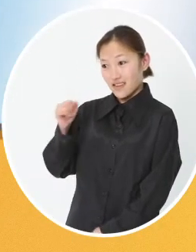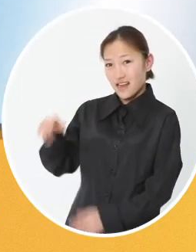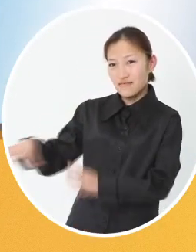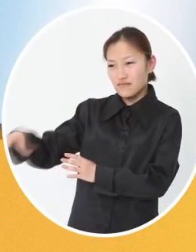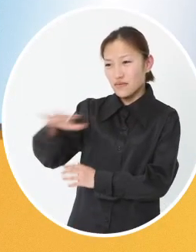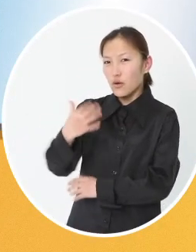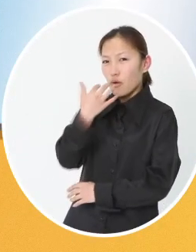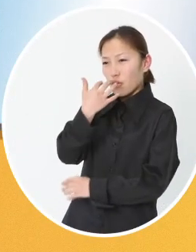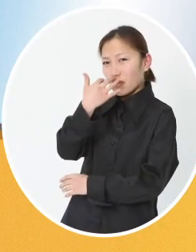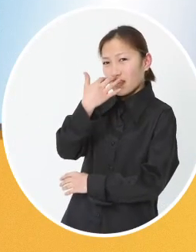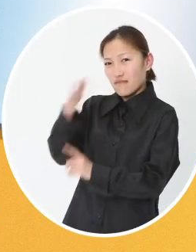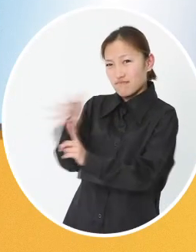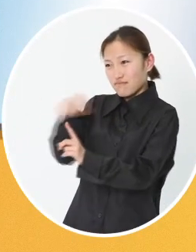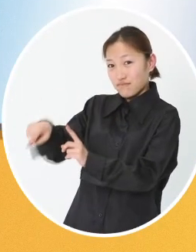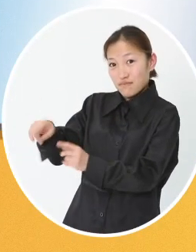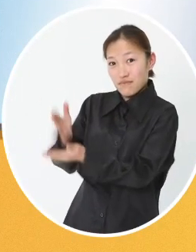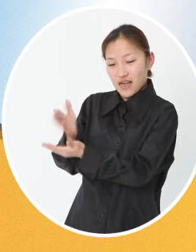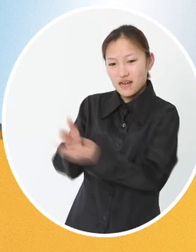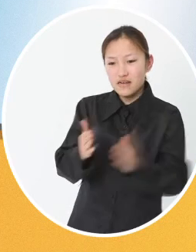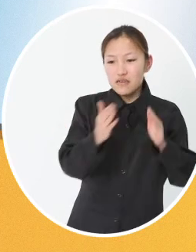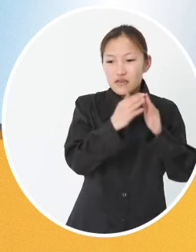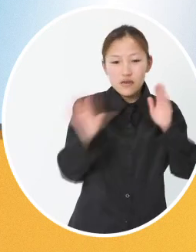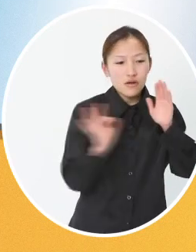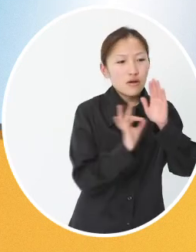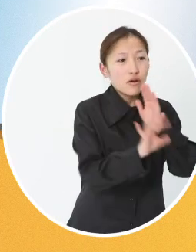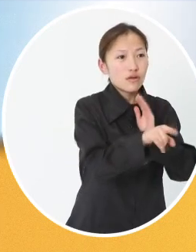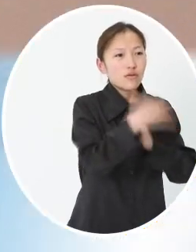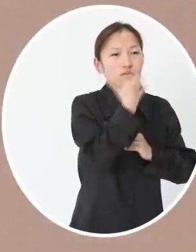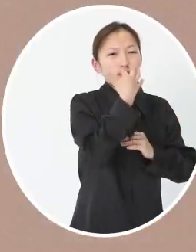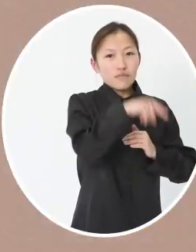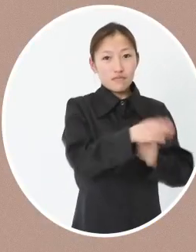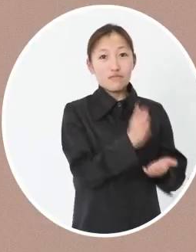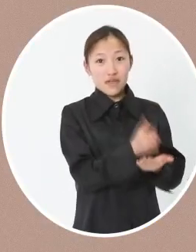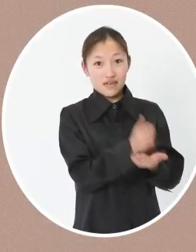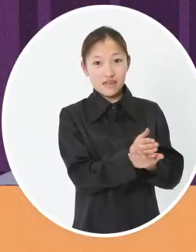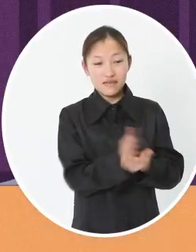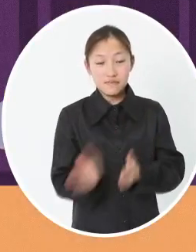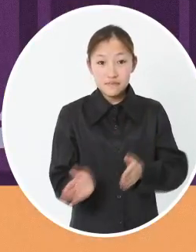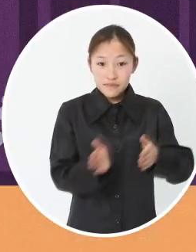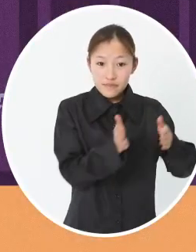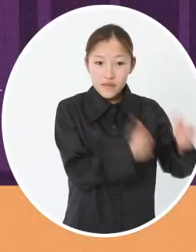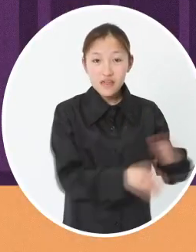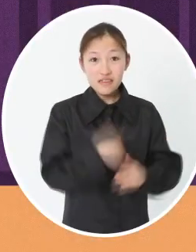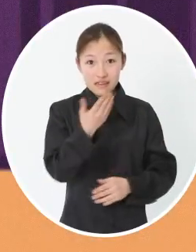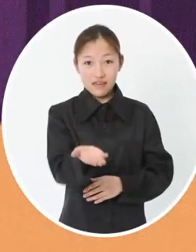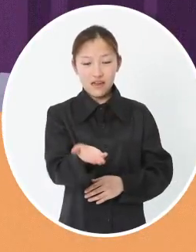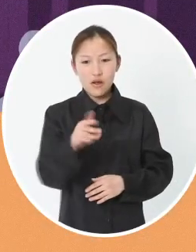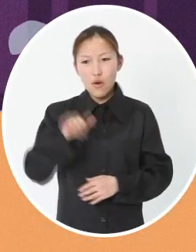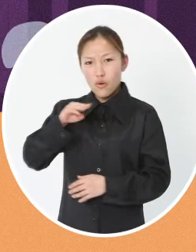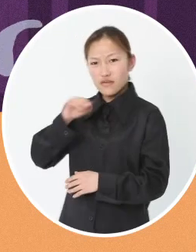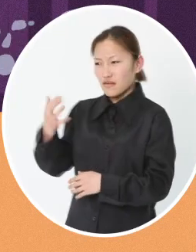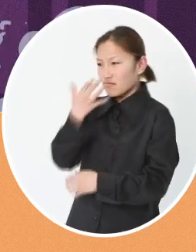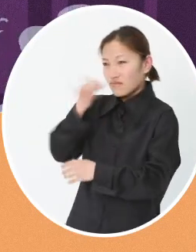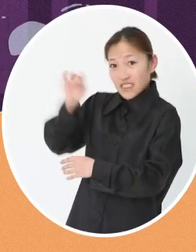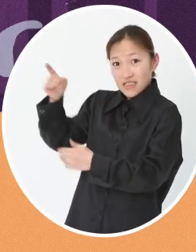Гадаад орчны агаарын бохирдол нь дотоод орчны агаарын чанарт шууд нөлөөлж байдаг. Ийм учраас хан, тааз, шал,